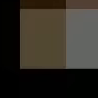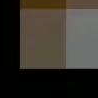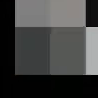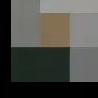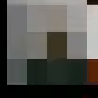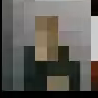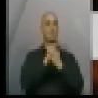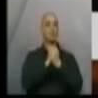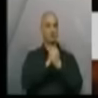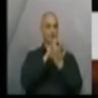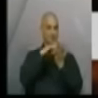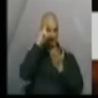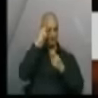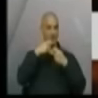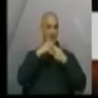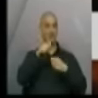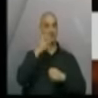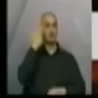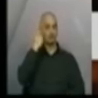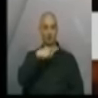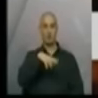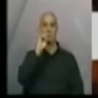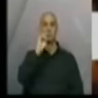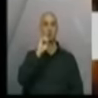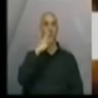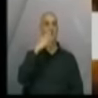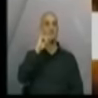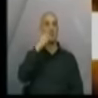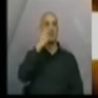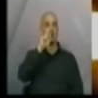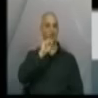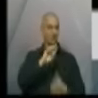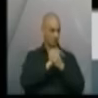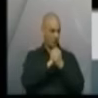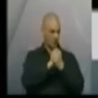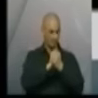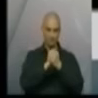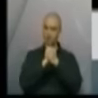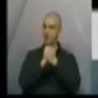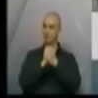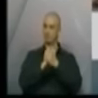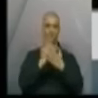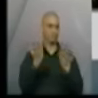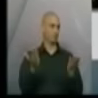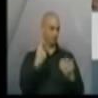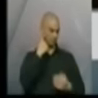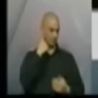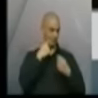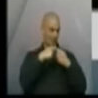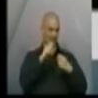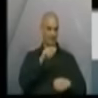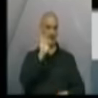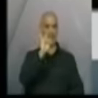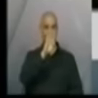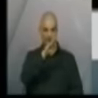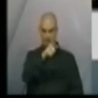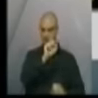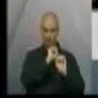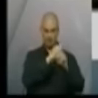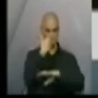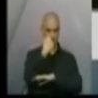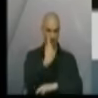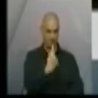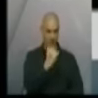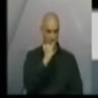ומר שלום באולפן בתל אביב לחבר הכנסת לשעבר משה פיגלין שלום אדוני שלום שלום טוב שמעת את חבר הכנסת טיבי אתה בעד מדינה